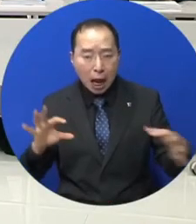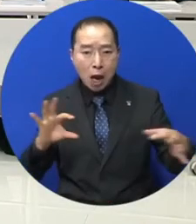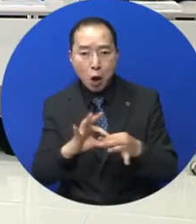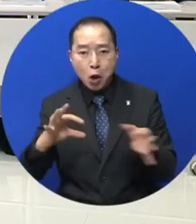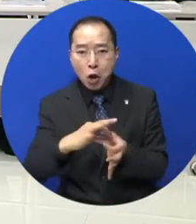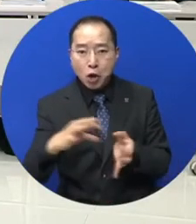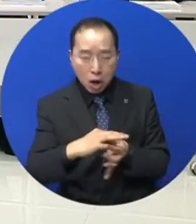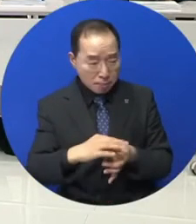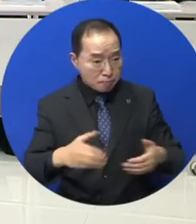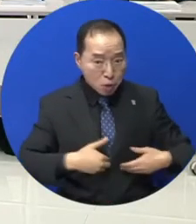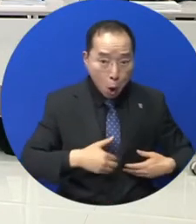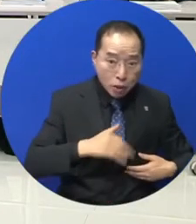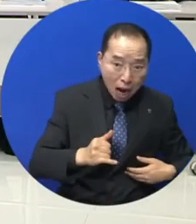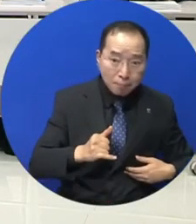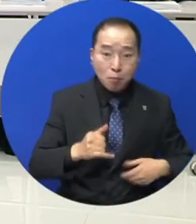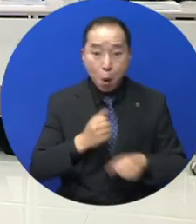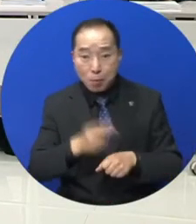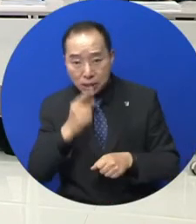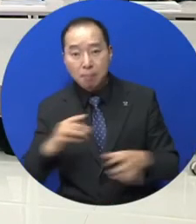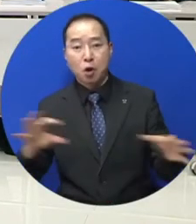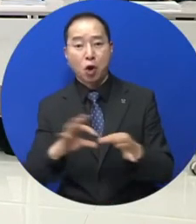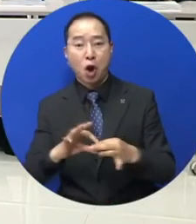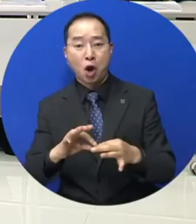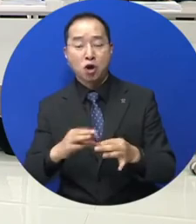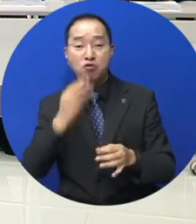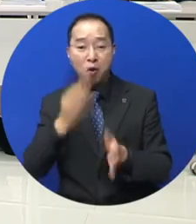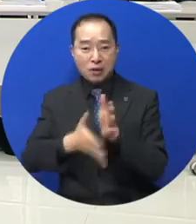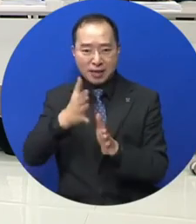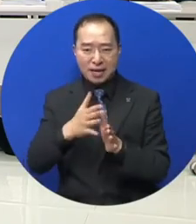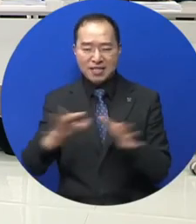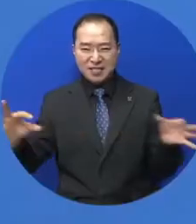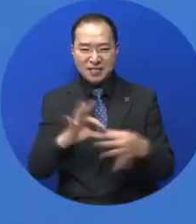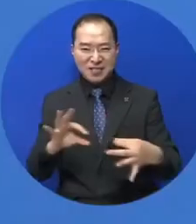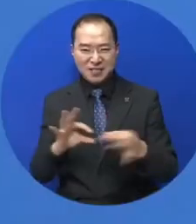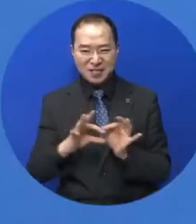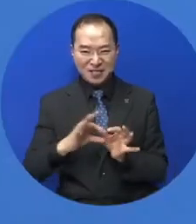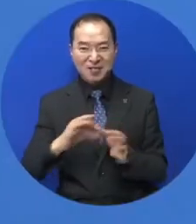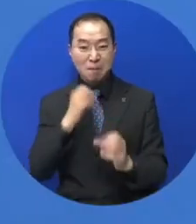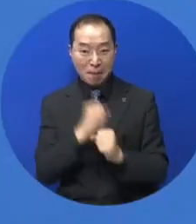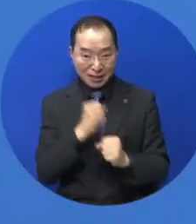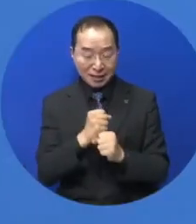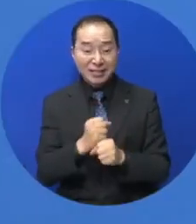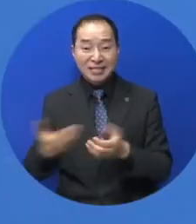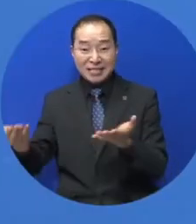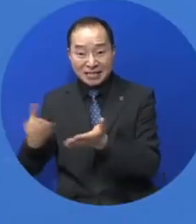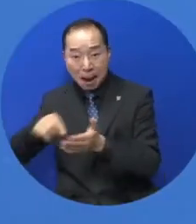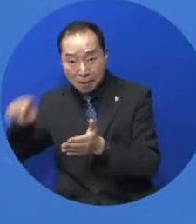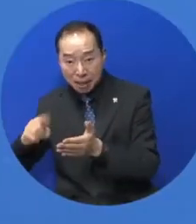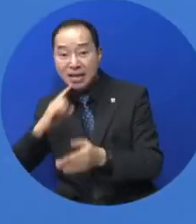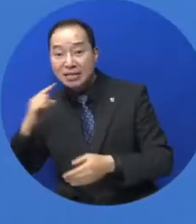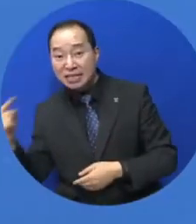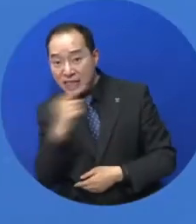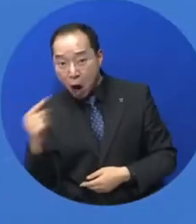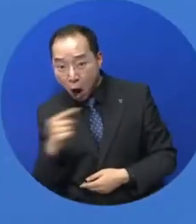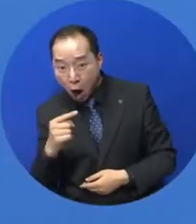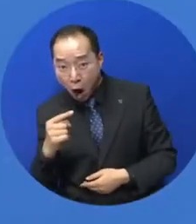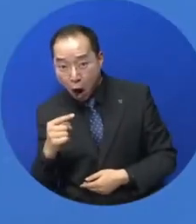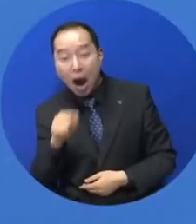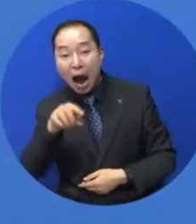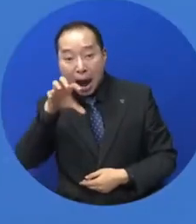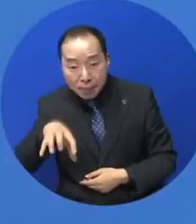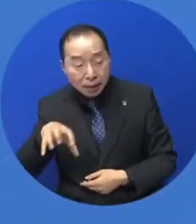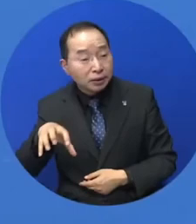해서 서울시가 큰 플랫폼을 만들면 거기에 직장마다 이제 그 신청을 하게 되면 그